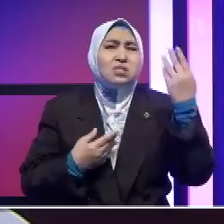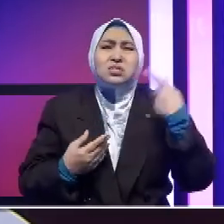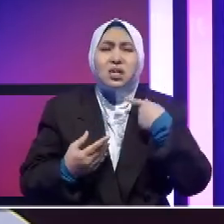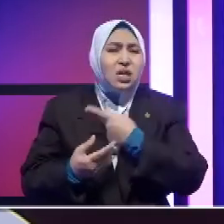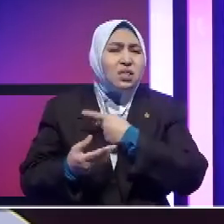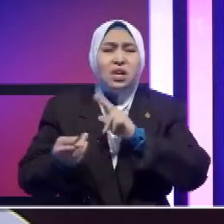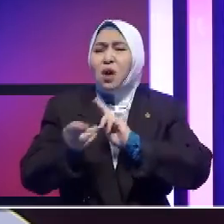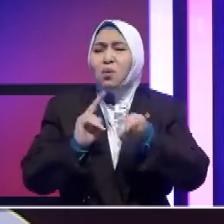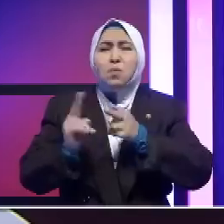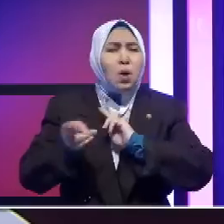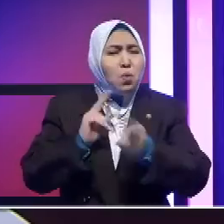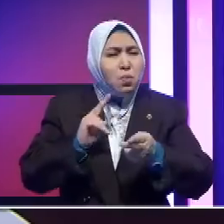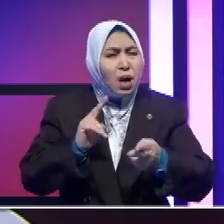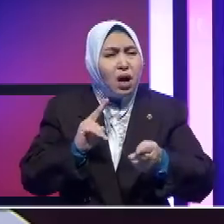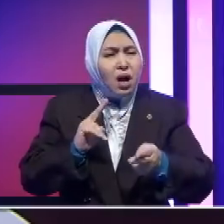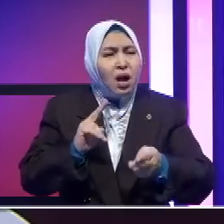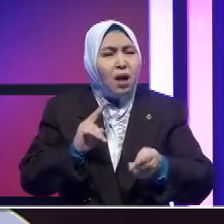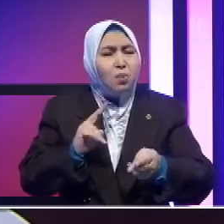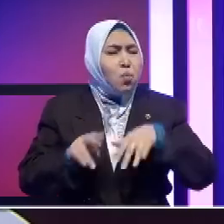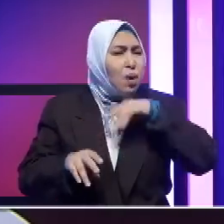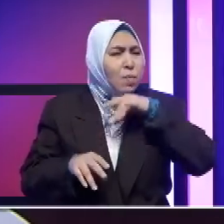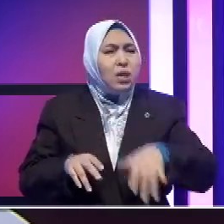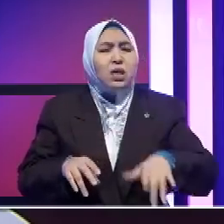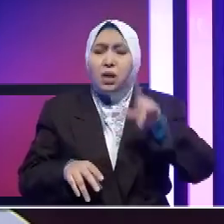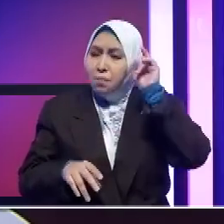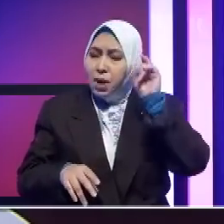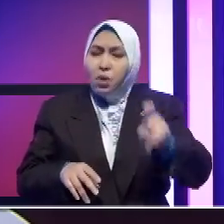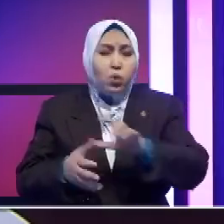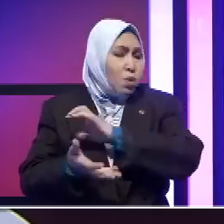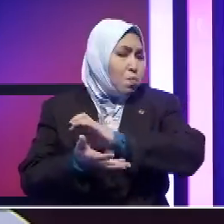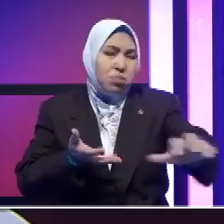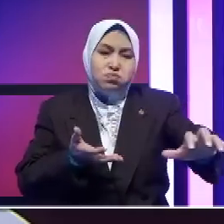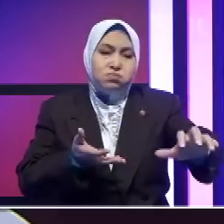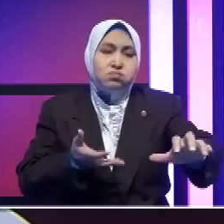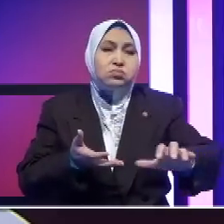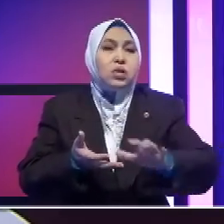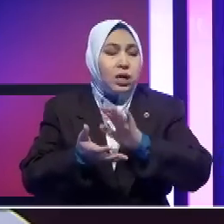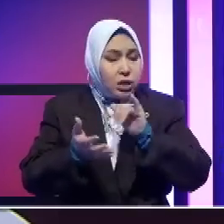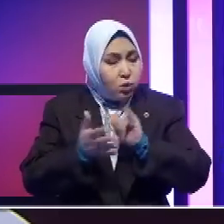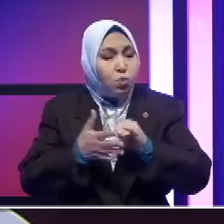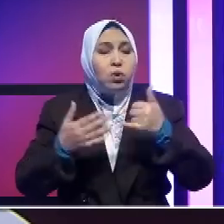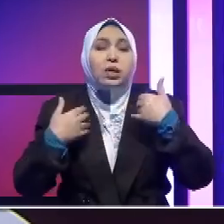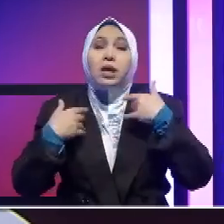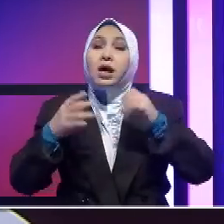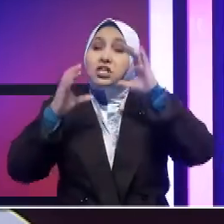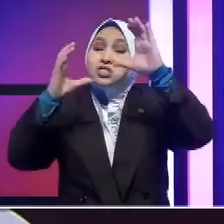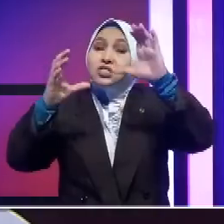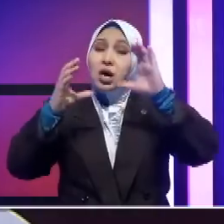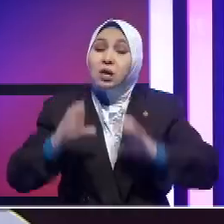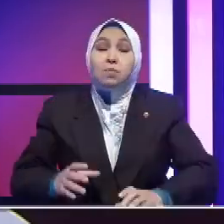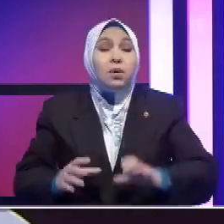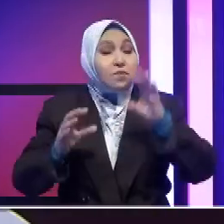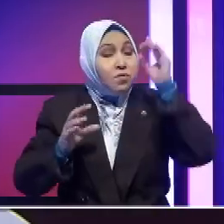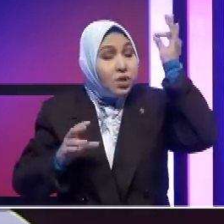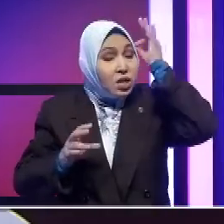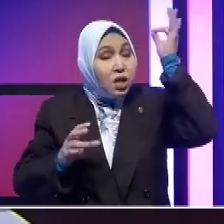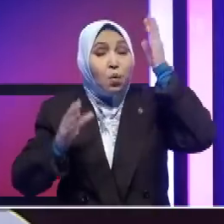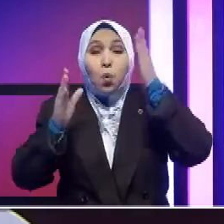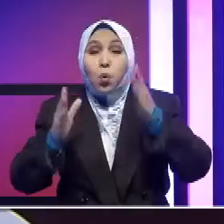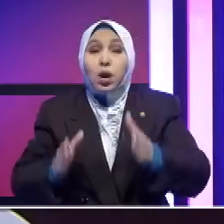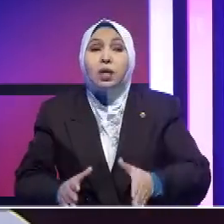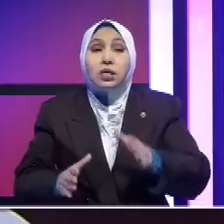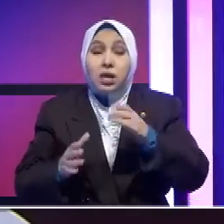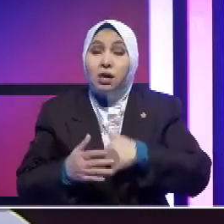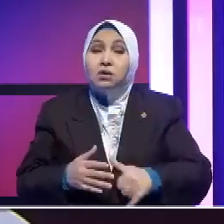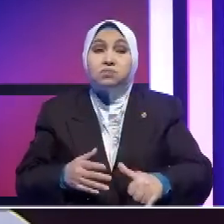pergi ubah-ubah pula, Muhammad ini perlu dihapuskan, ya. Nah, itu adalah cara berfikir orang-orang